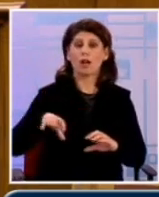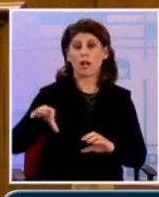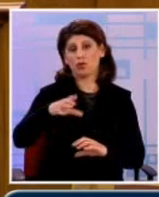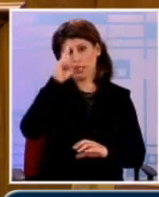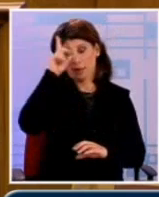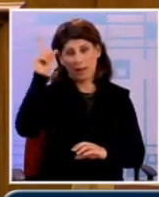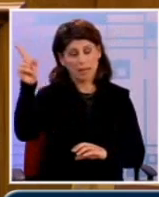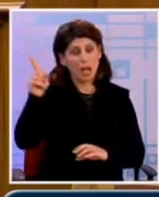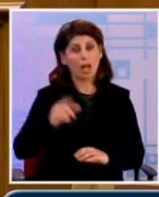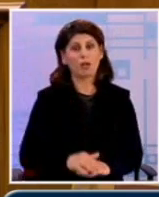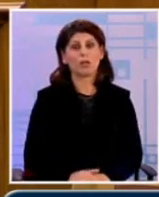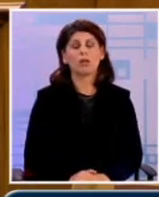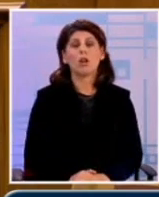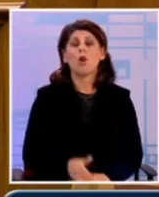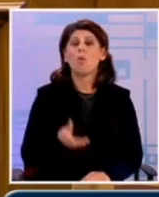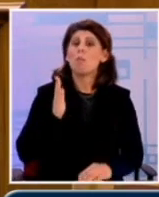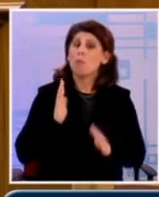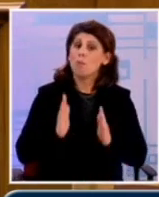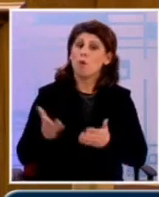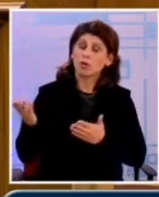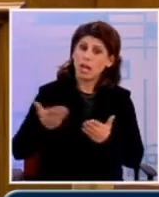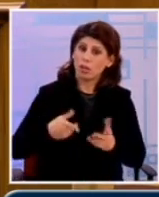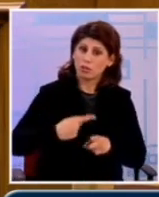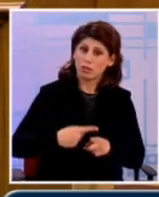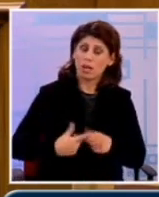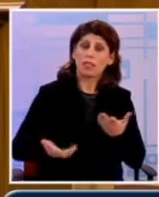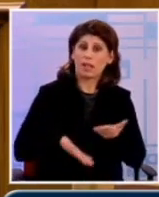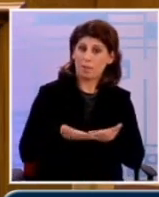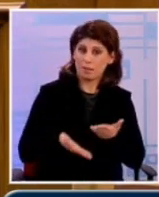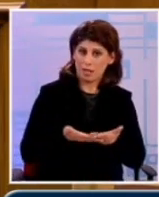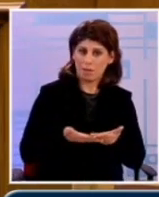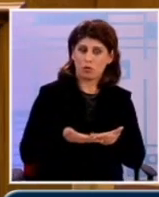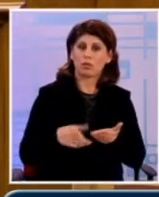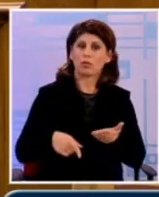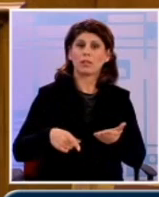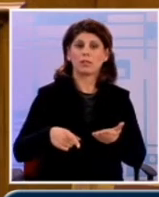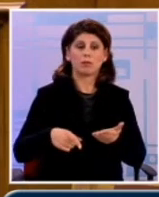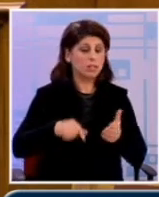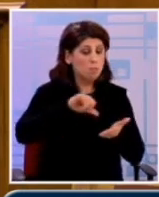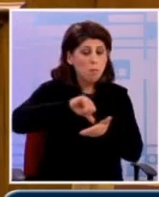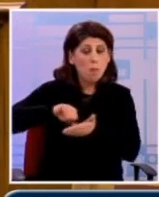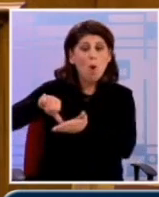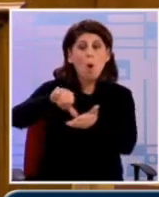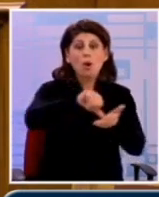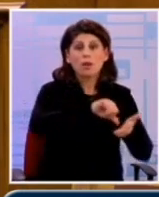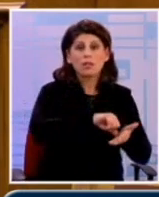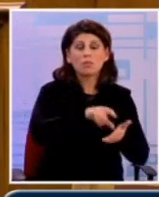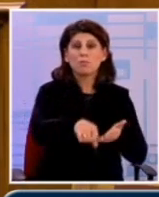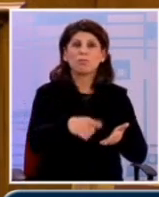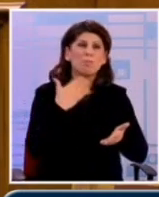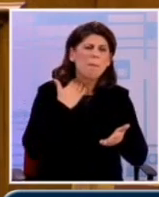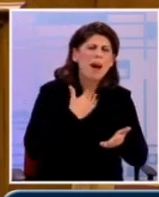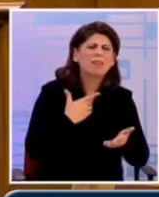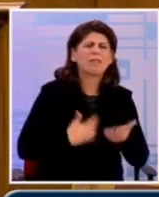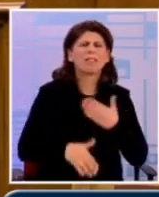Γερμανία, οι οποίοι μπορούν να έρχονται στη χώρα μας, να επισκέπτονται τις μαρτυρικές πόλεις, αλλά με ένα